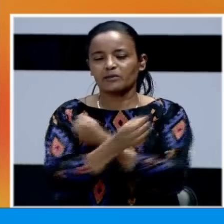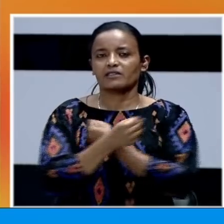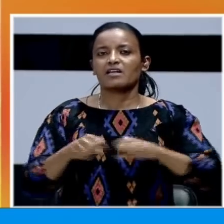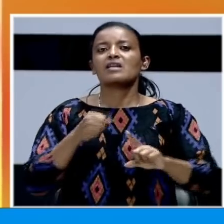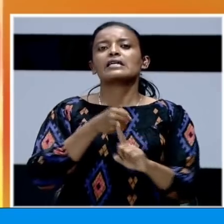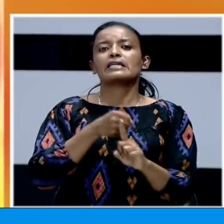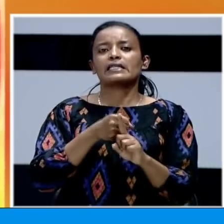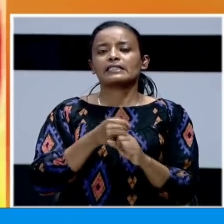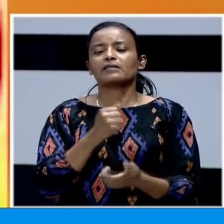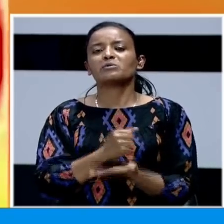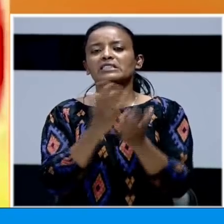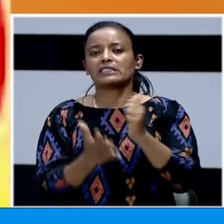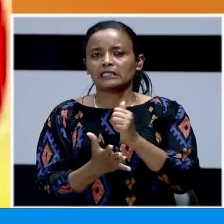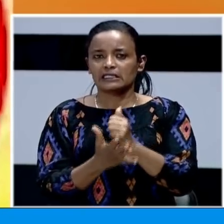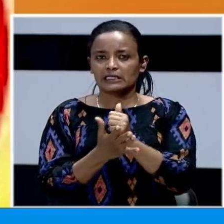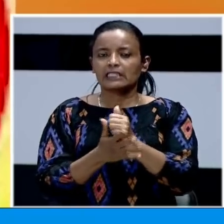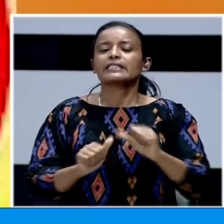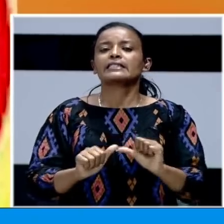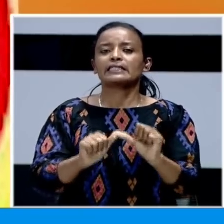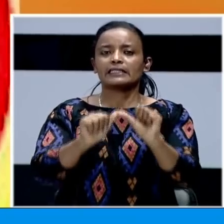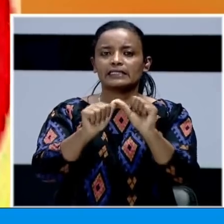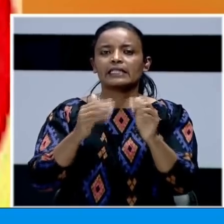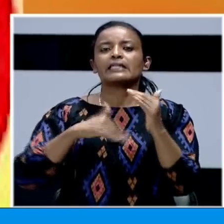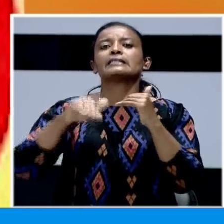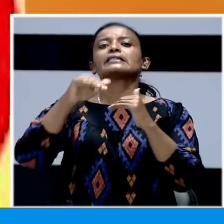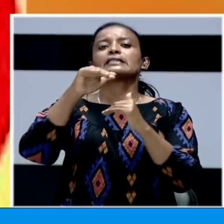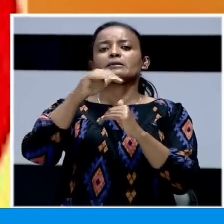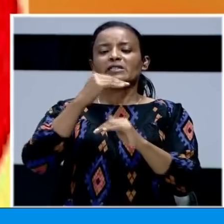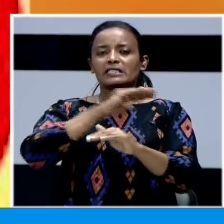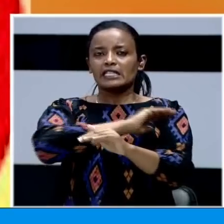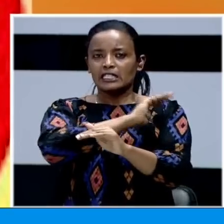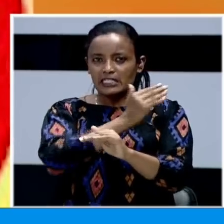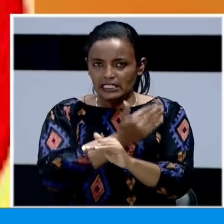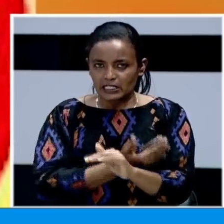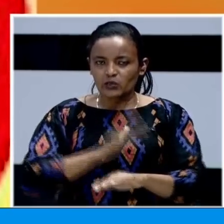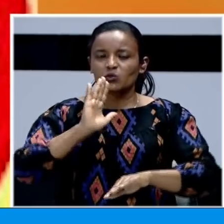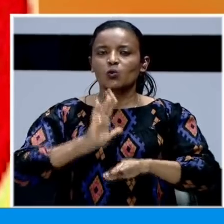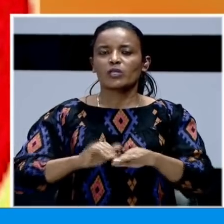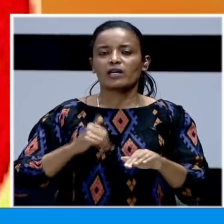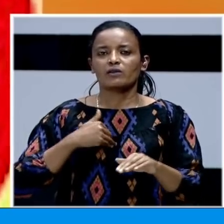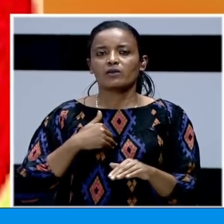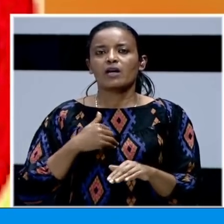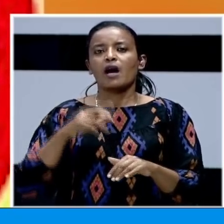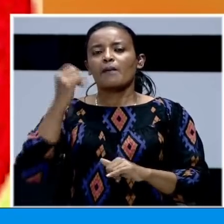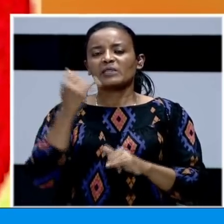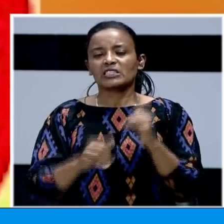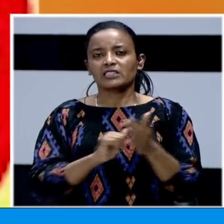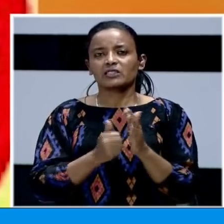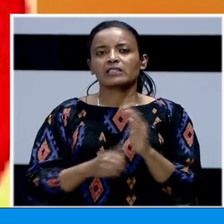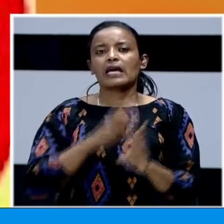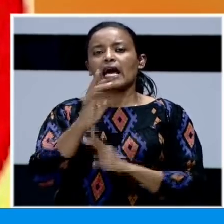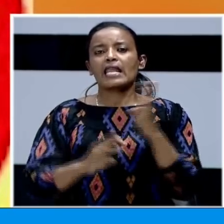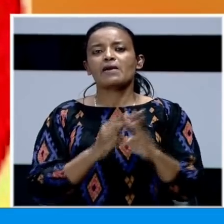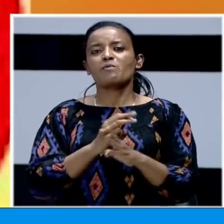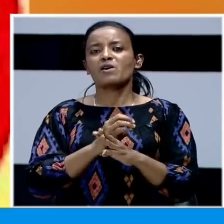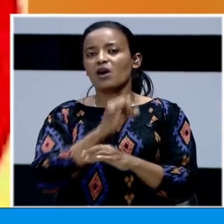قال سنان متحق قازنان كنقص لن زبالس كنقول بتنون تصوي اللوم مودة تادما علم